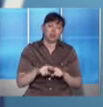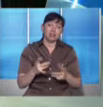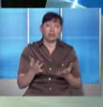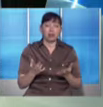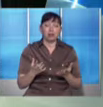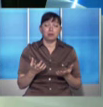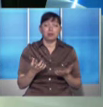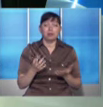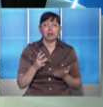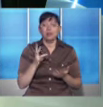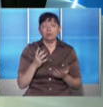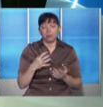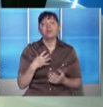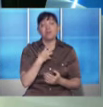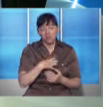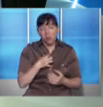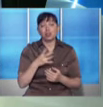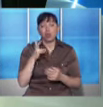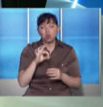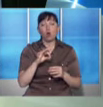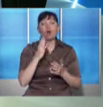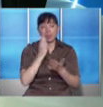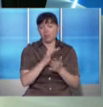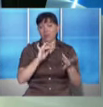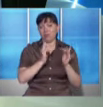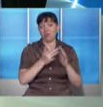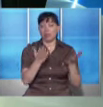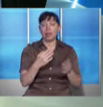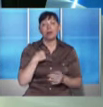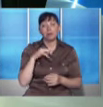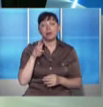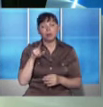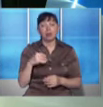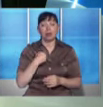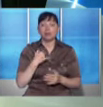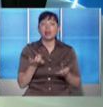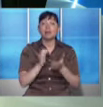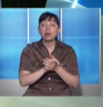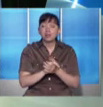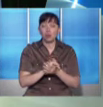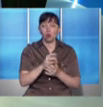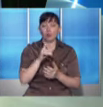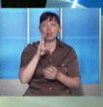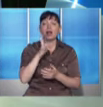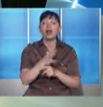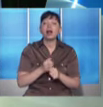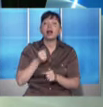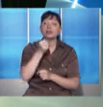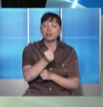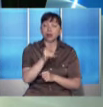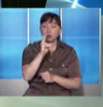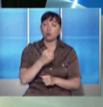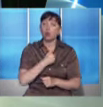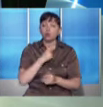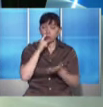puțin important pentru că este o informație accesibilă. Ne-am dorit mai mult să cunoaștem candidații, să vedem cine